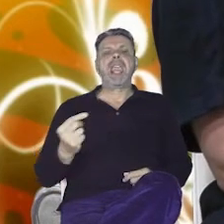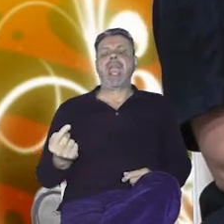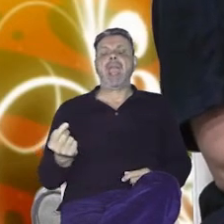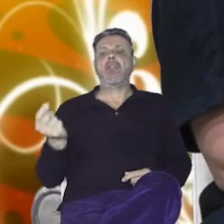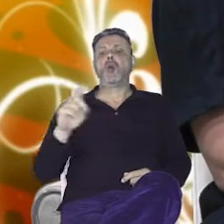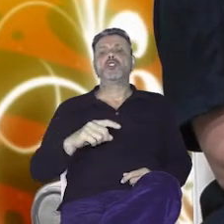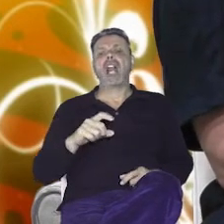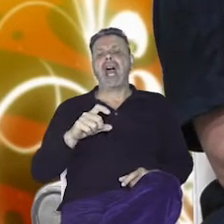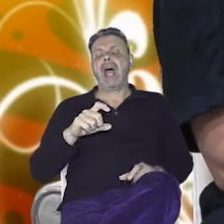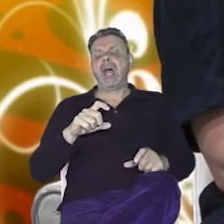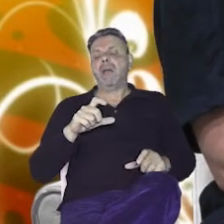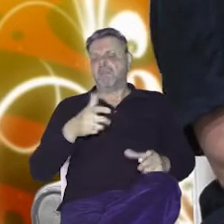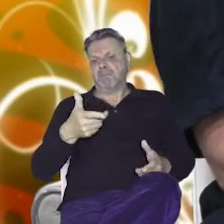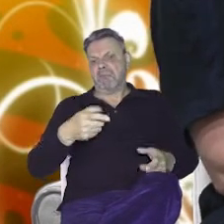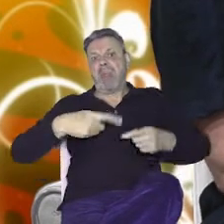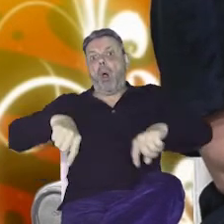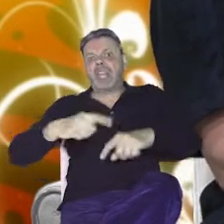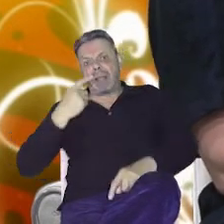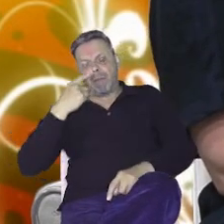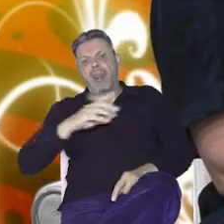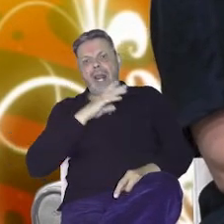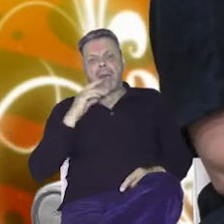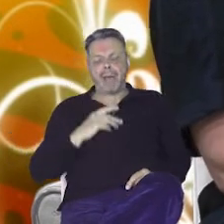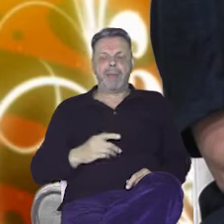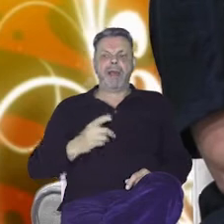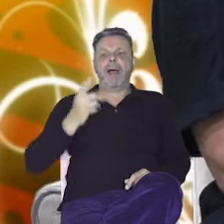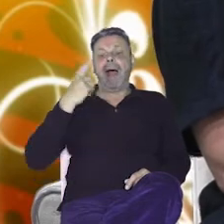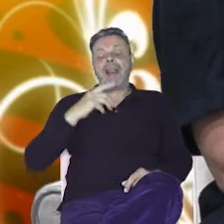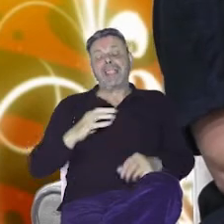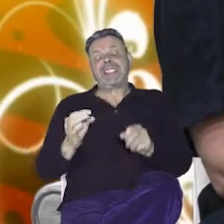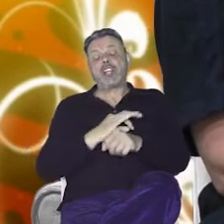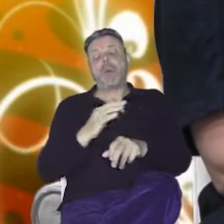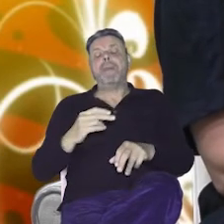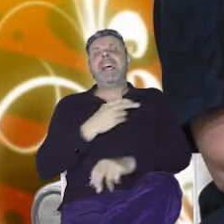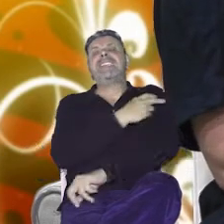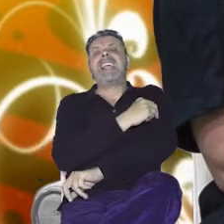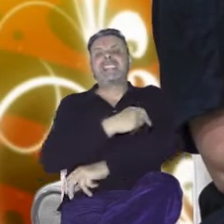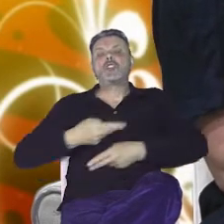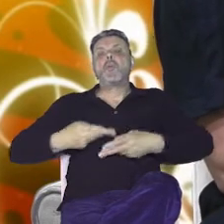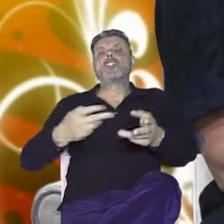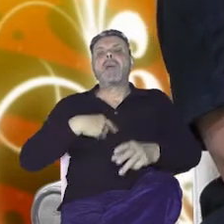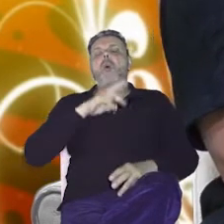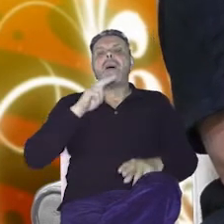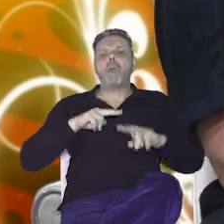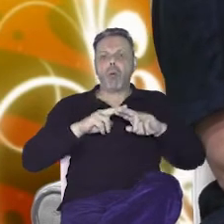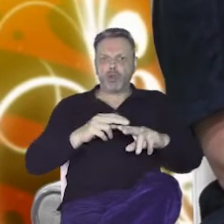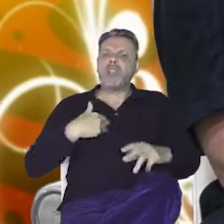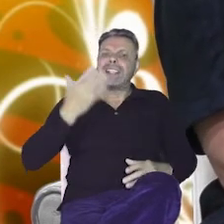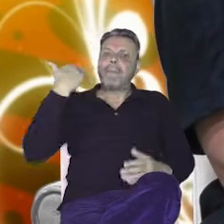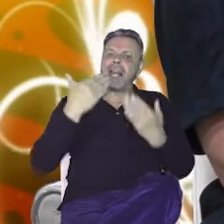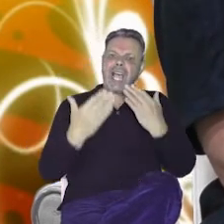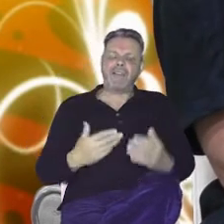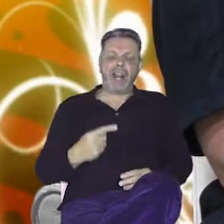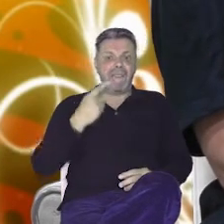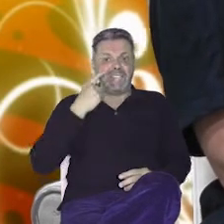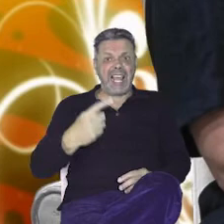da pogleda moju majku. Srećom, sestre su nju poslale u bolnicu. I ja sam im tada bila zahvalna. I ja sam vidjela da sestre tamo